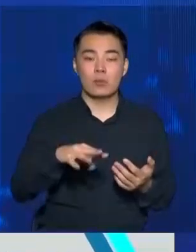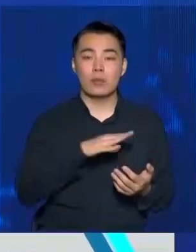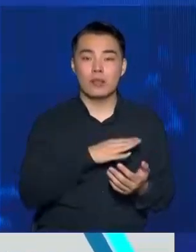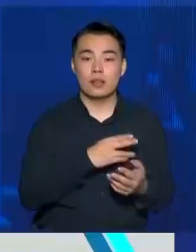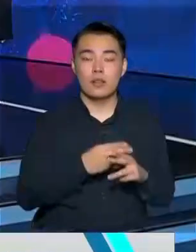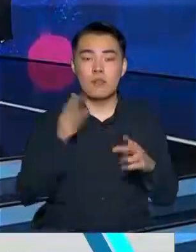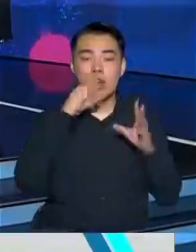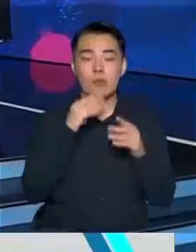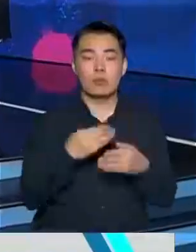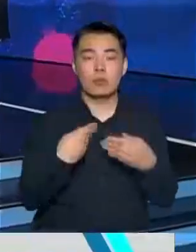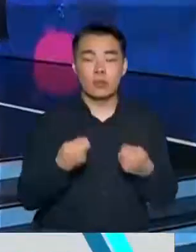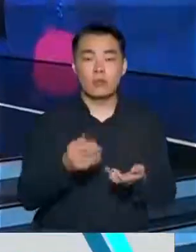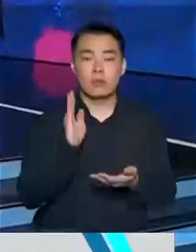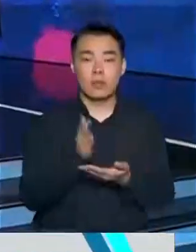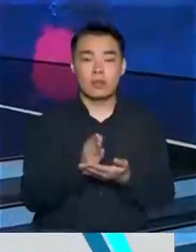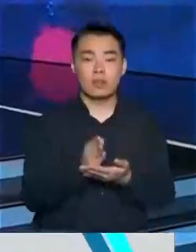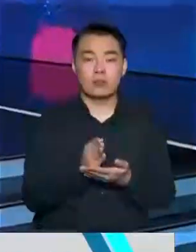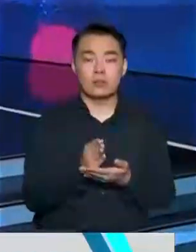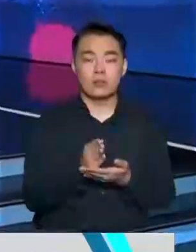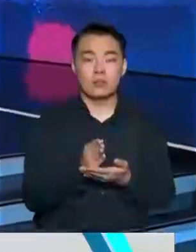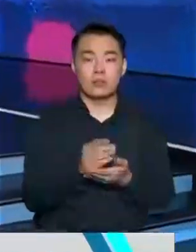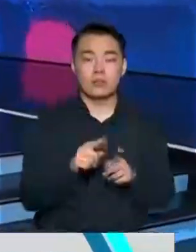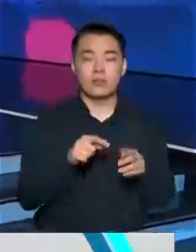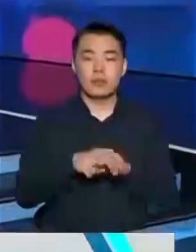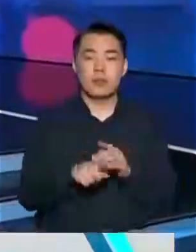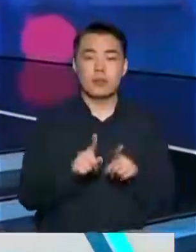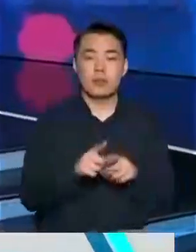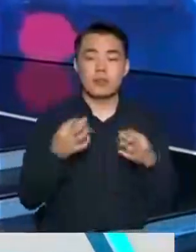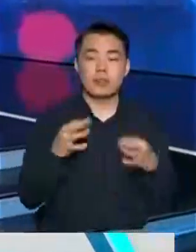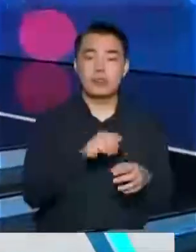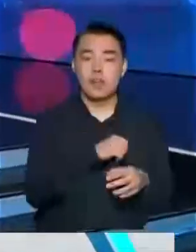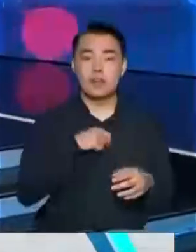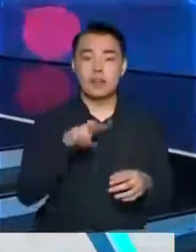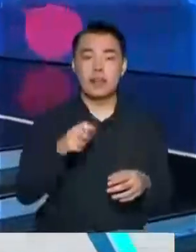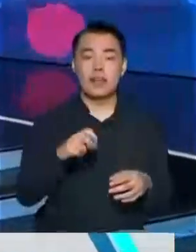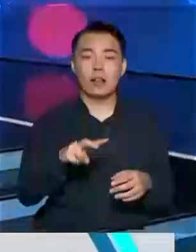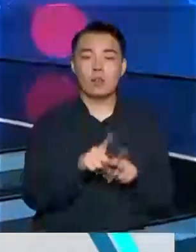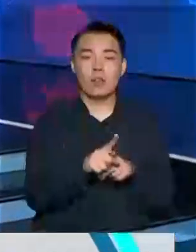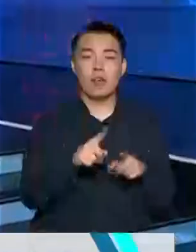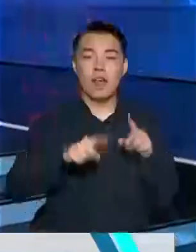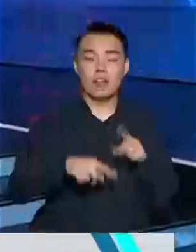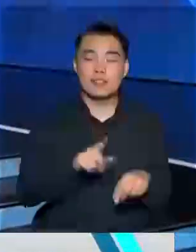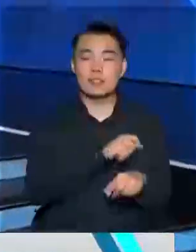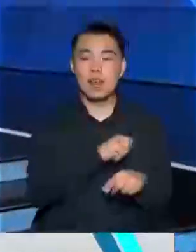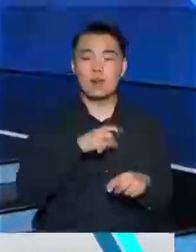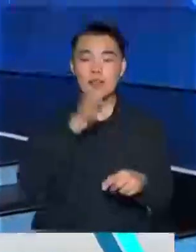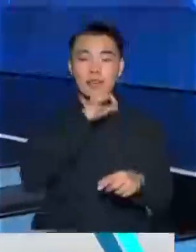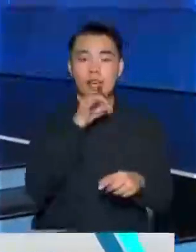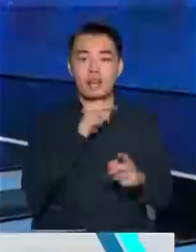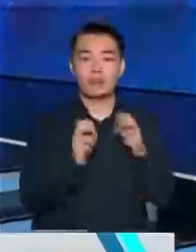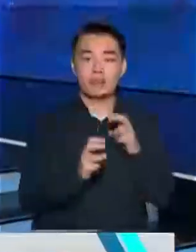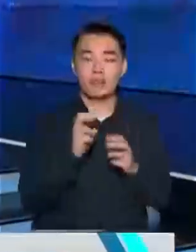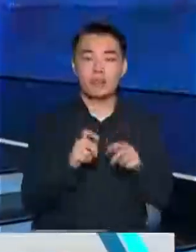дает возможность, значит, локализовать, то есть обеспечить производство инновационных лекарственных